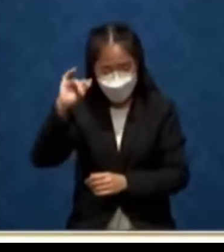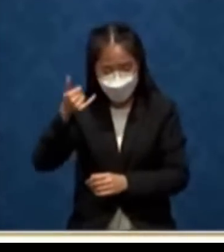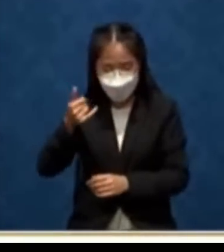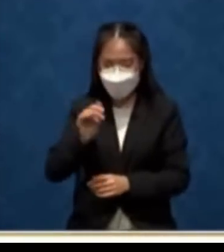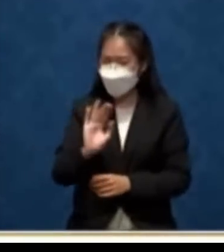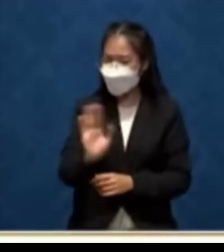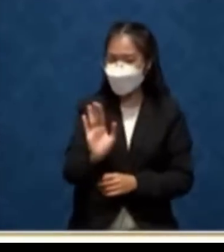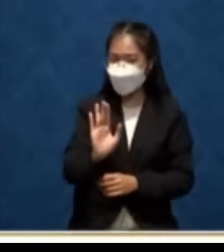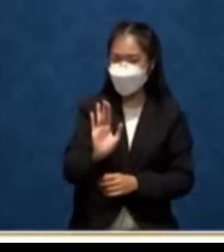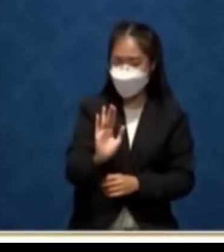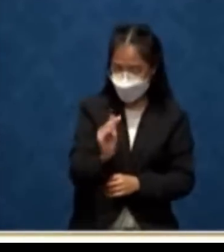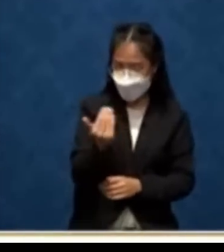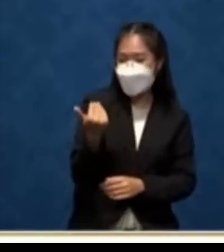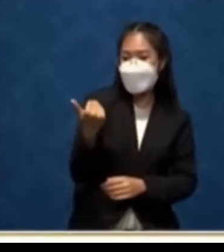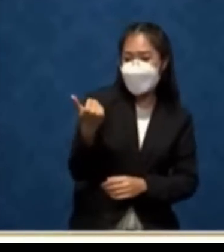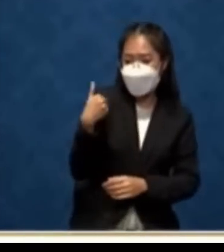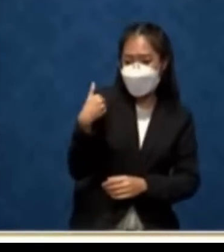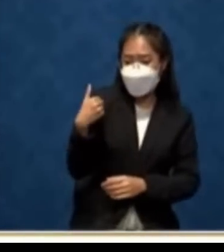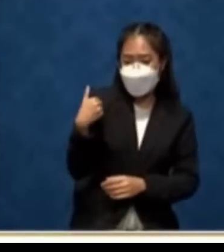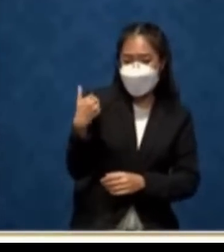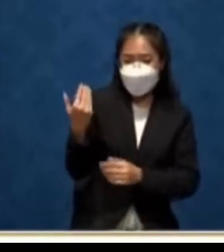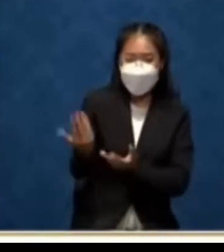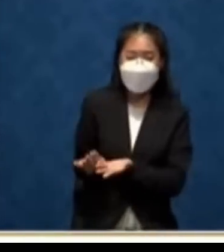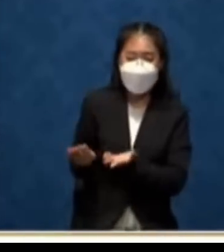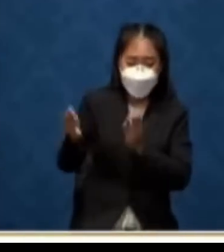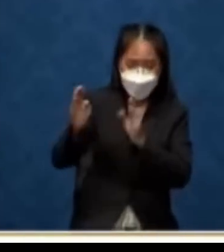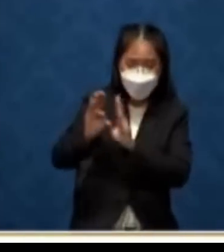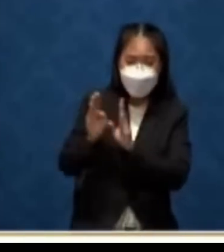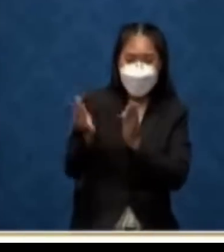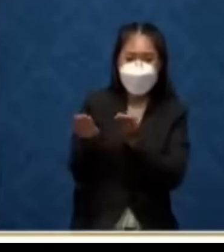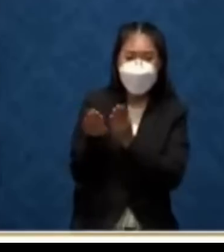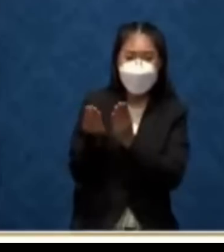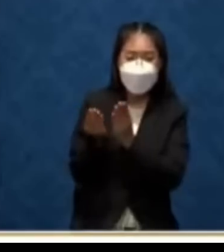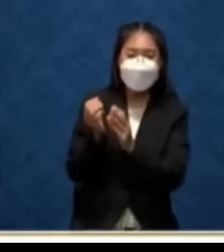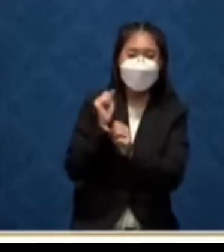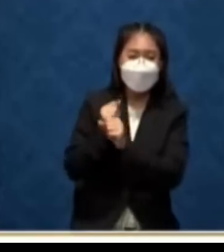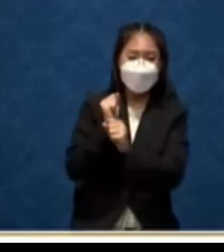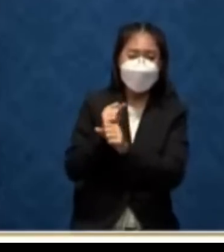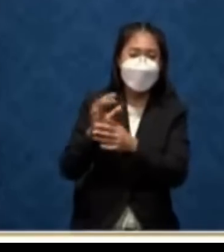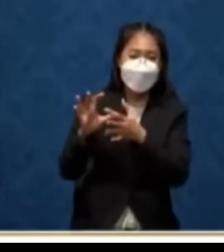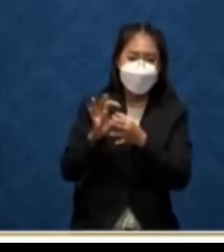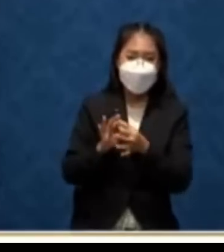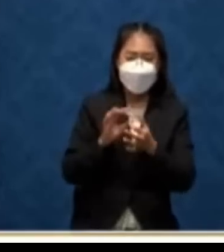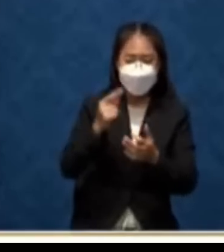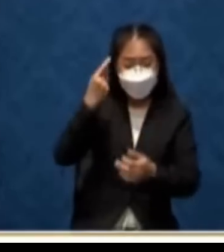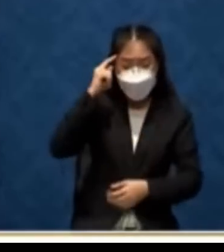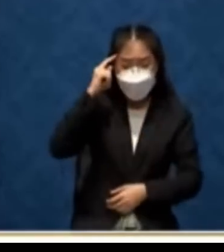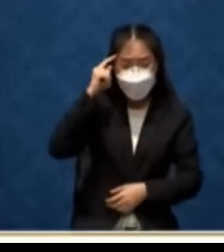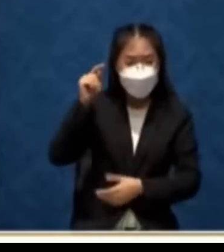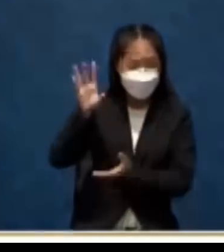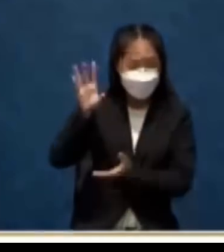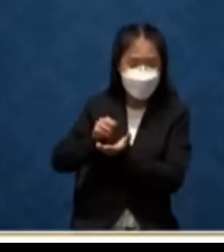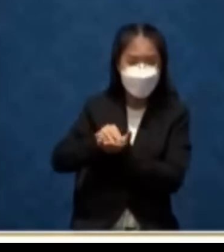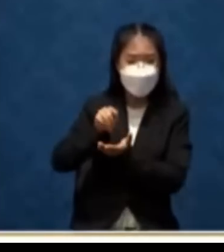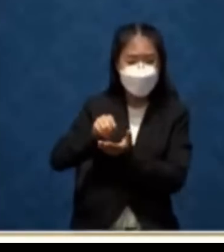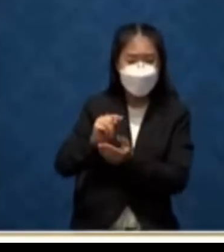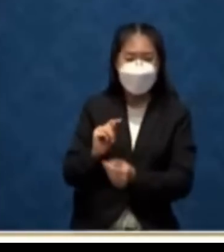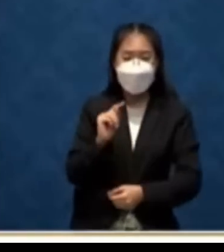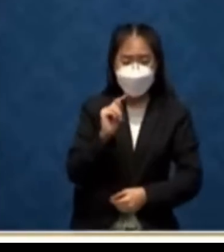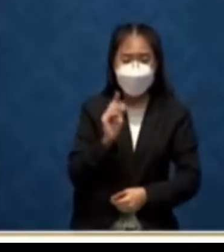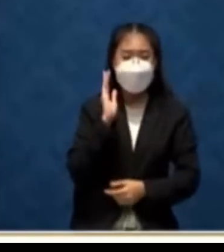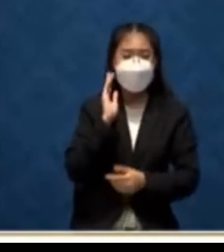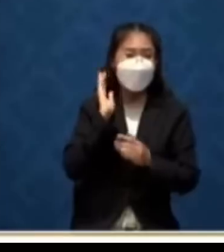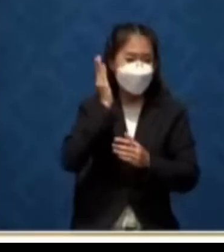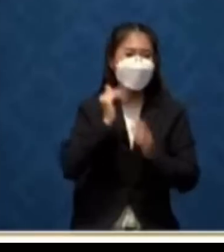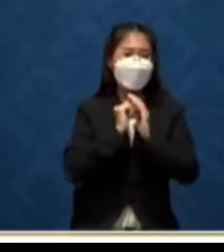านเองเนี่ยมีบุคคลในครอบครัวเกี่ยวข้องกับงานความมั่นคงตั้งเยอะตั้งแยะจะไม่รู้เลยนะครับว่าตู้หาวเนี่ย